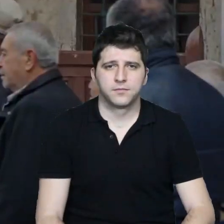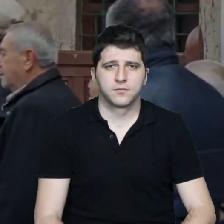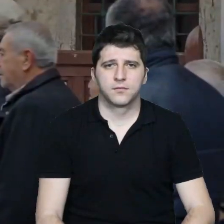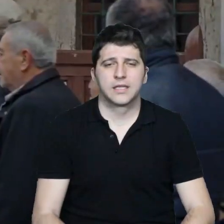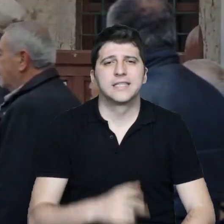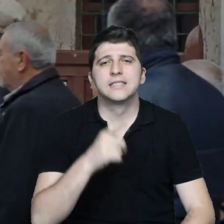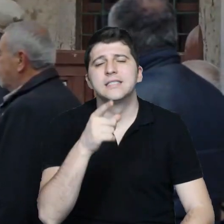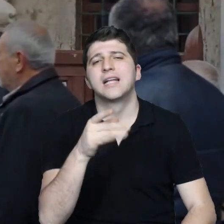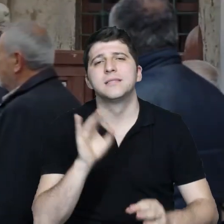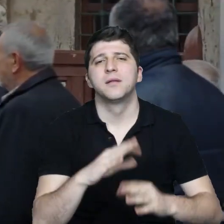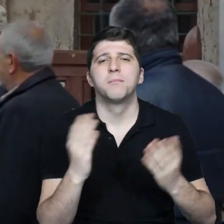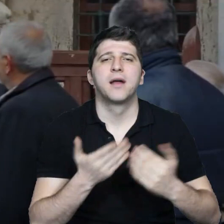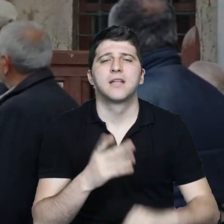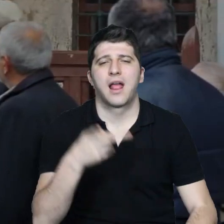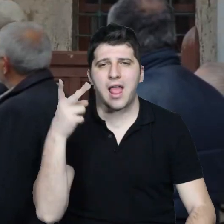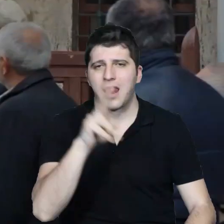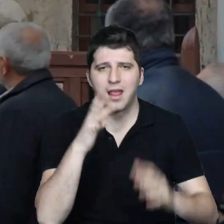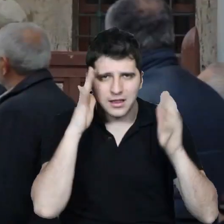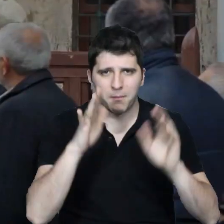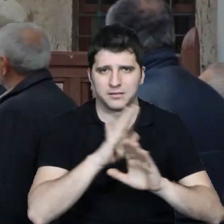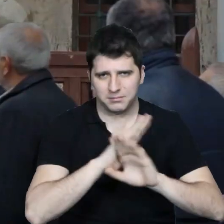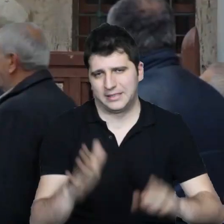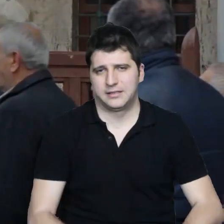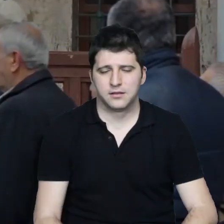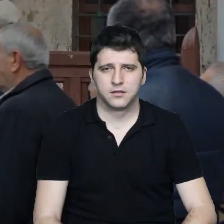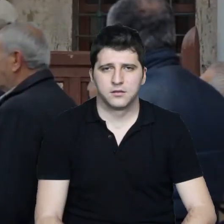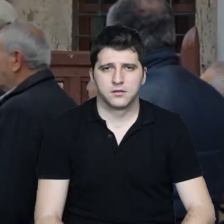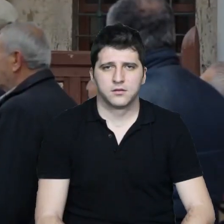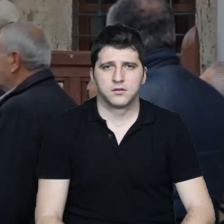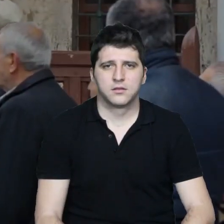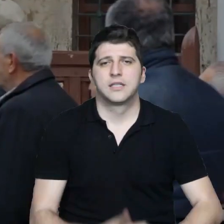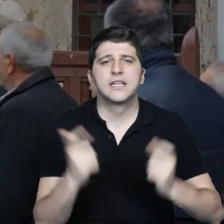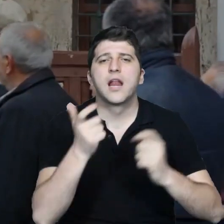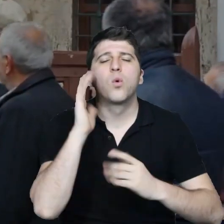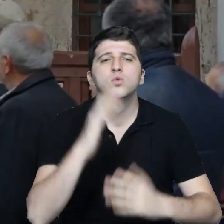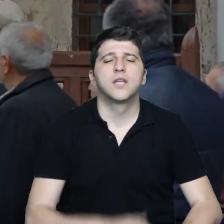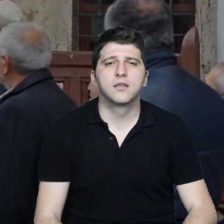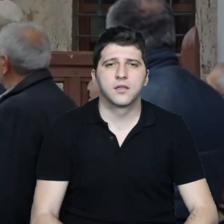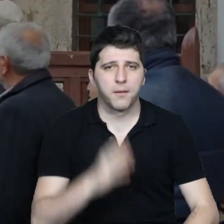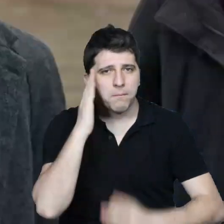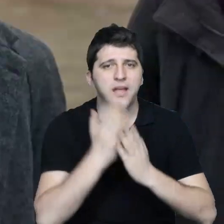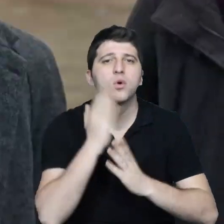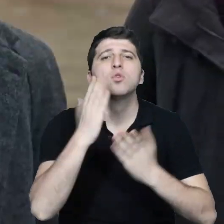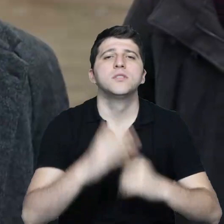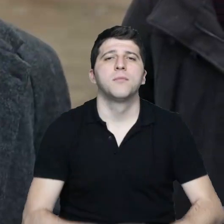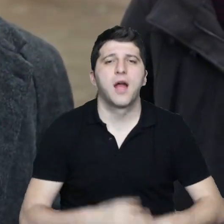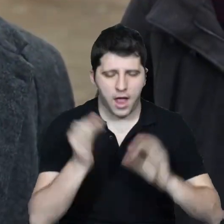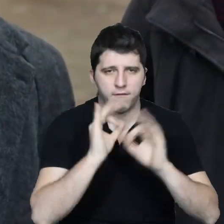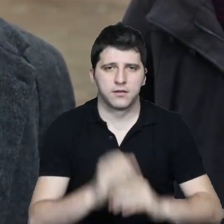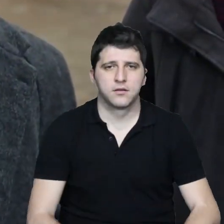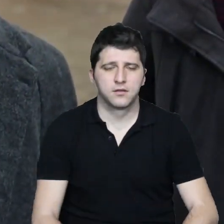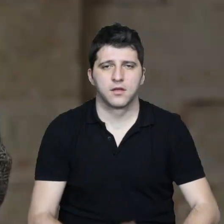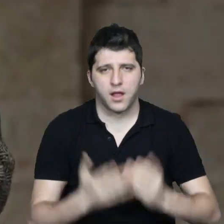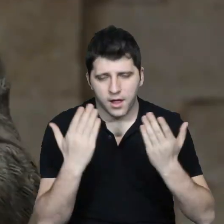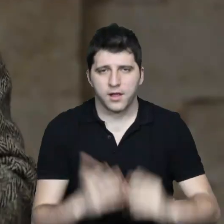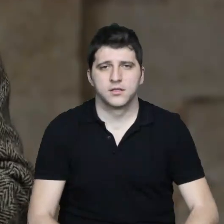diyelim sen şimdi meftanın namazını kıldın. He? Nereye götüreceksin? Mezara götürmeyeceksin. Evet.